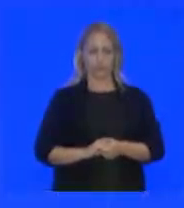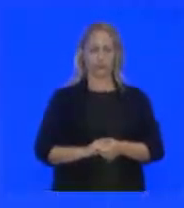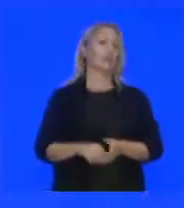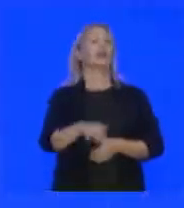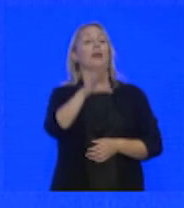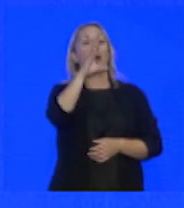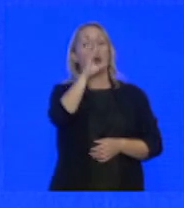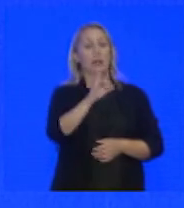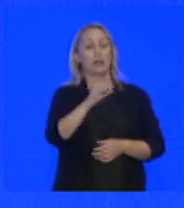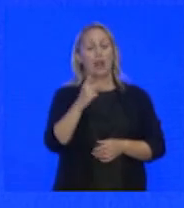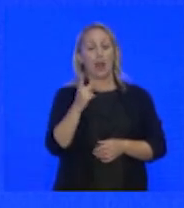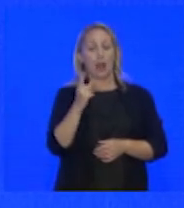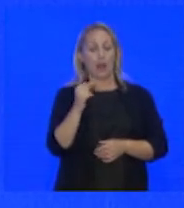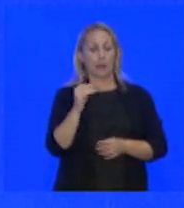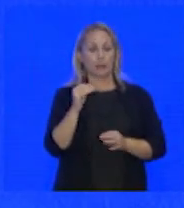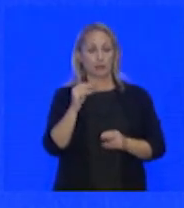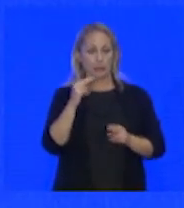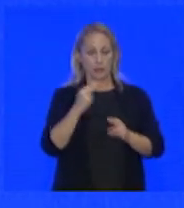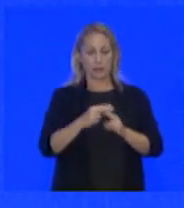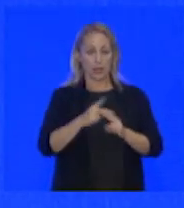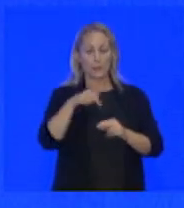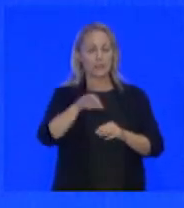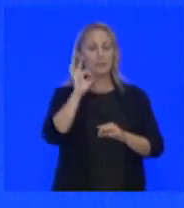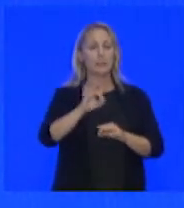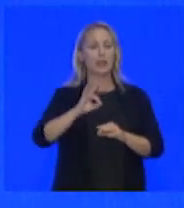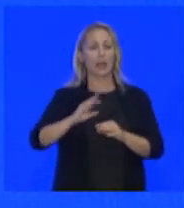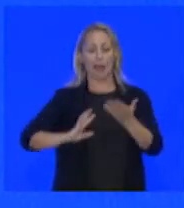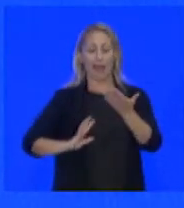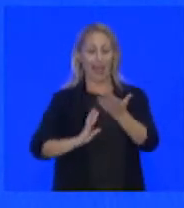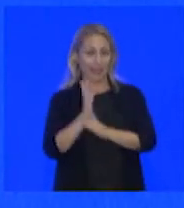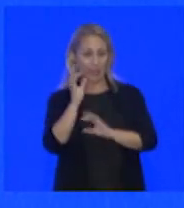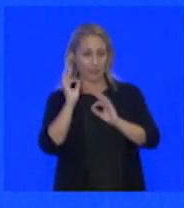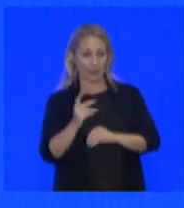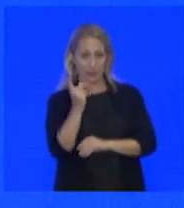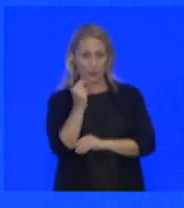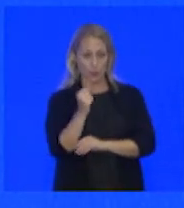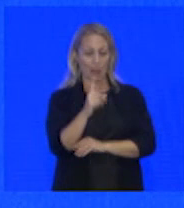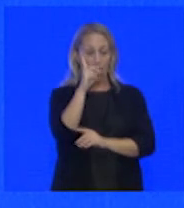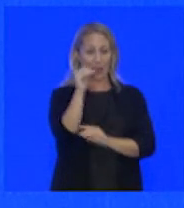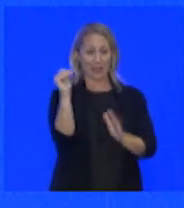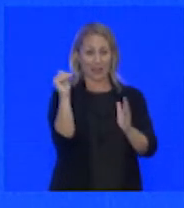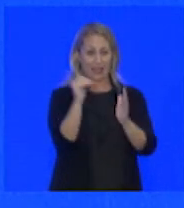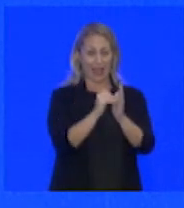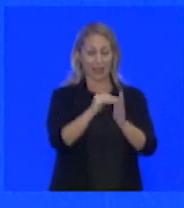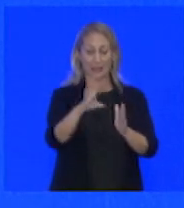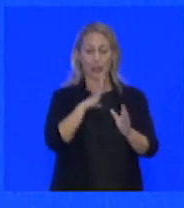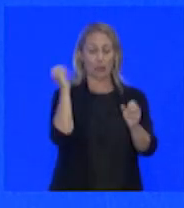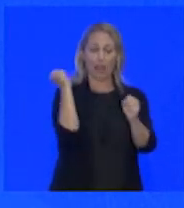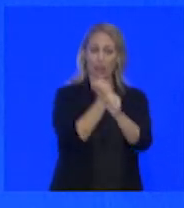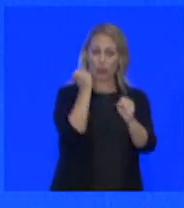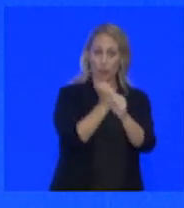της επένδυσης, 8 δισεκατομμύρια ευρώ στην πλήρη της ανάπτυξη. 10.000 και παραπάνω θέσεις εργασίας κατά την